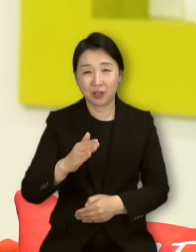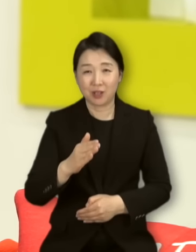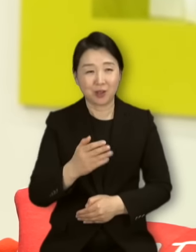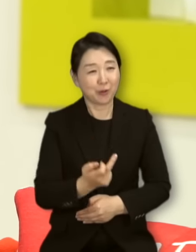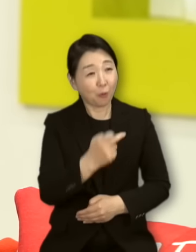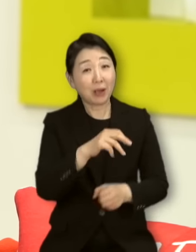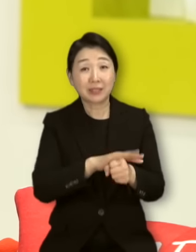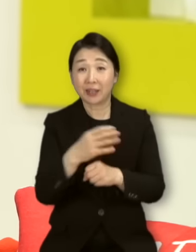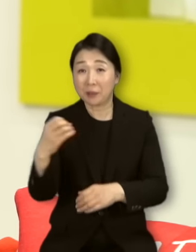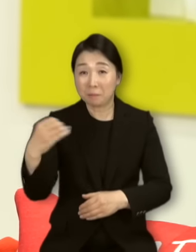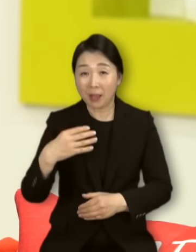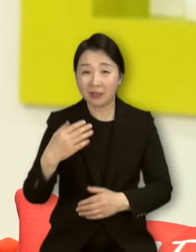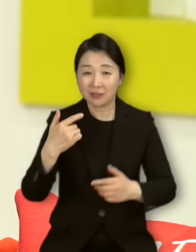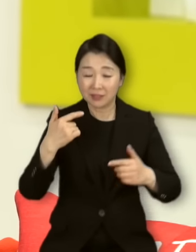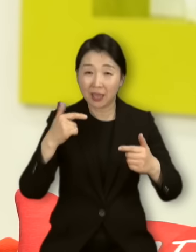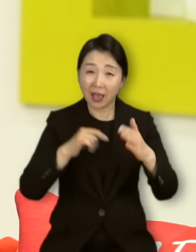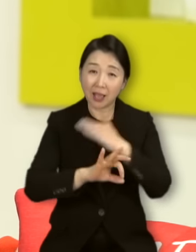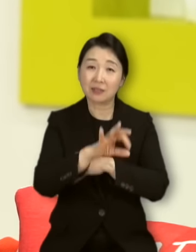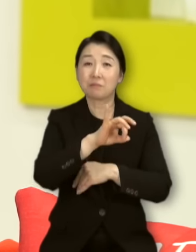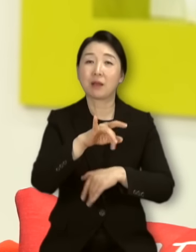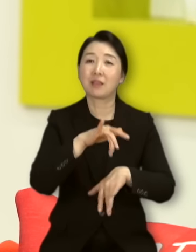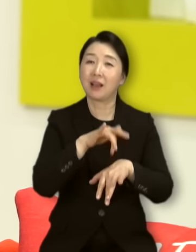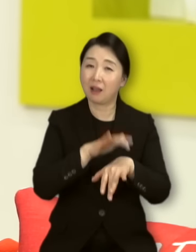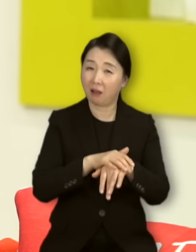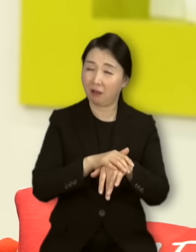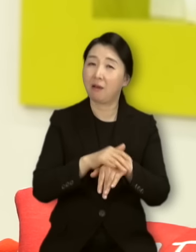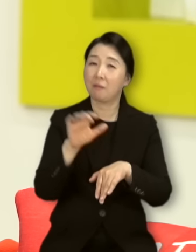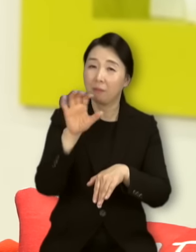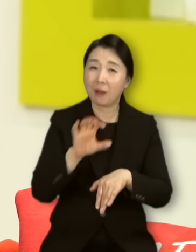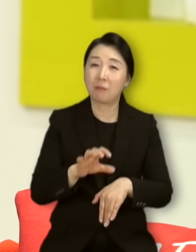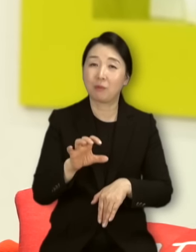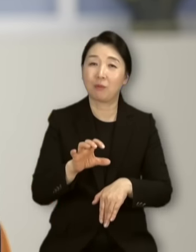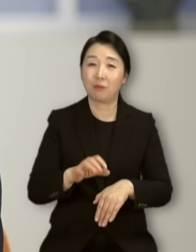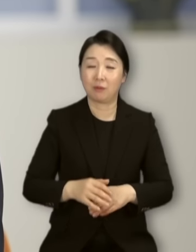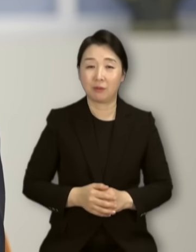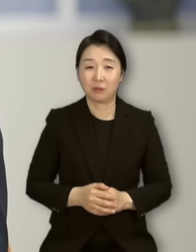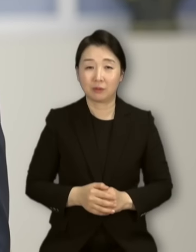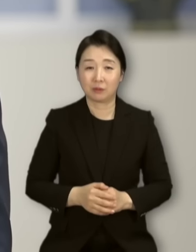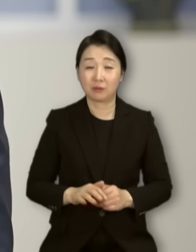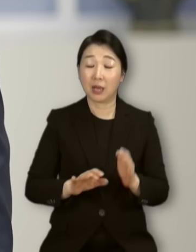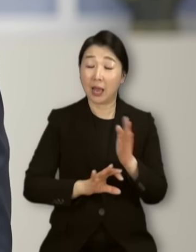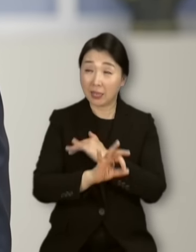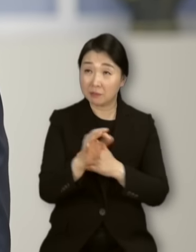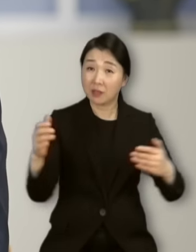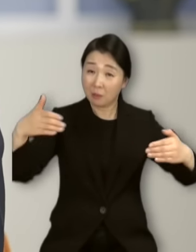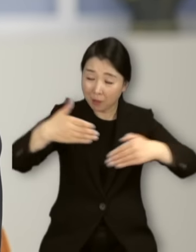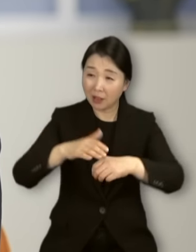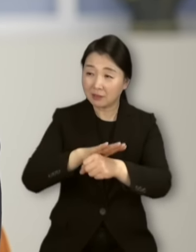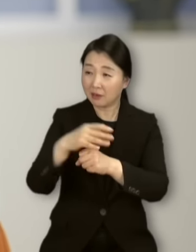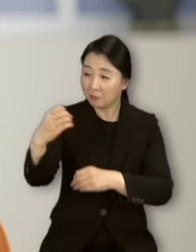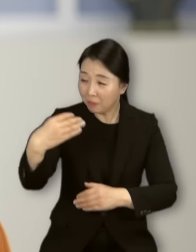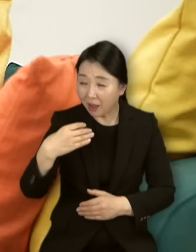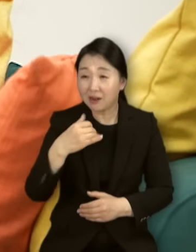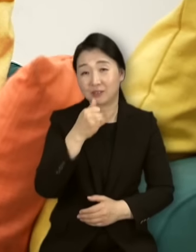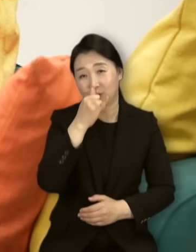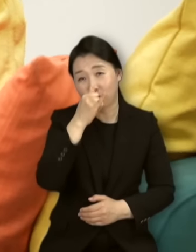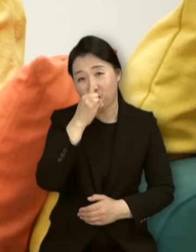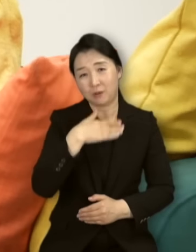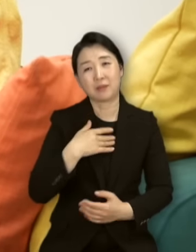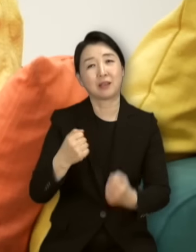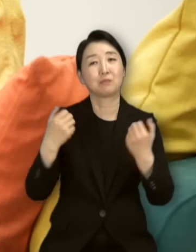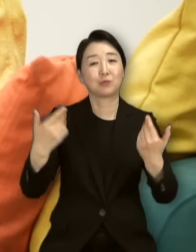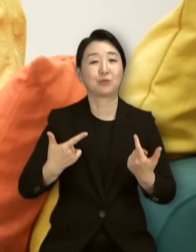사랑의 그 한마디가 되게 힘을 주는 거 같아요 엄청난 힘과 위한이 되죠 맞아요 아 한